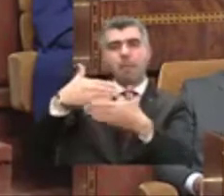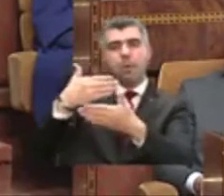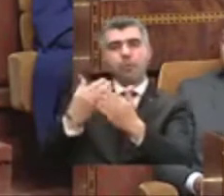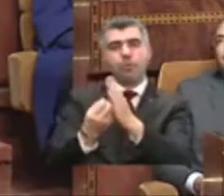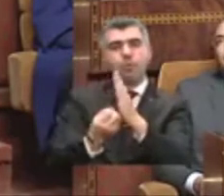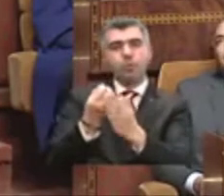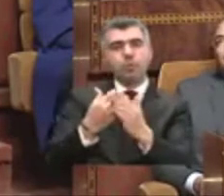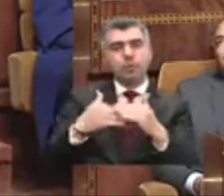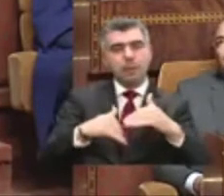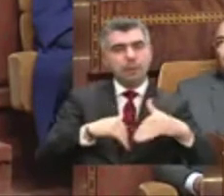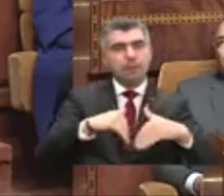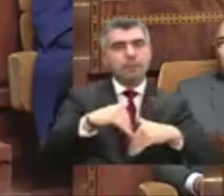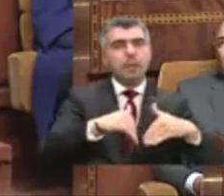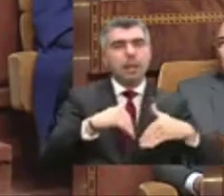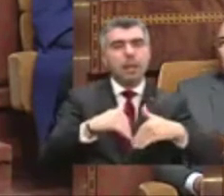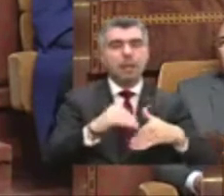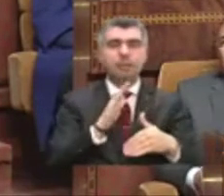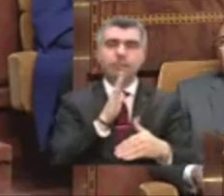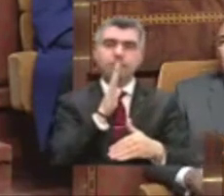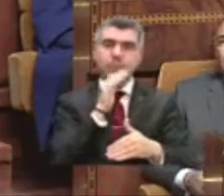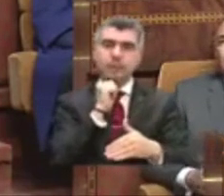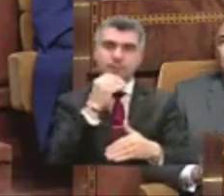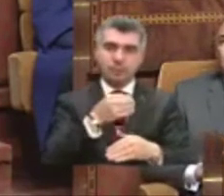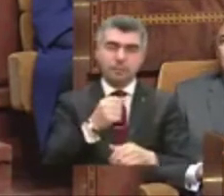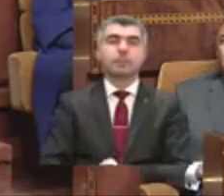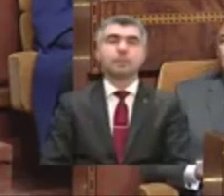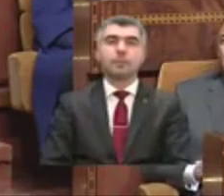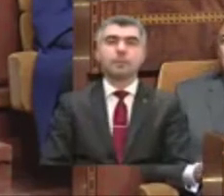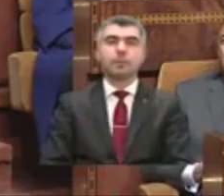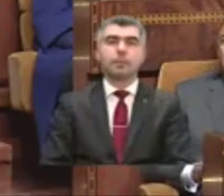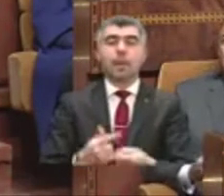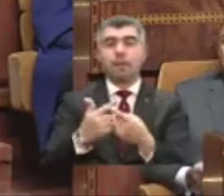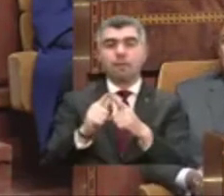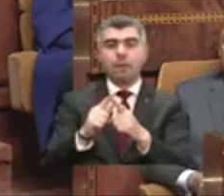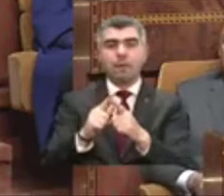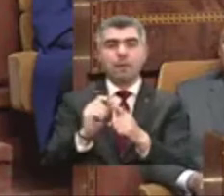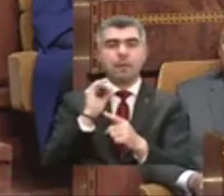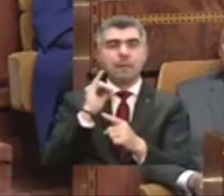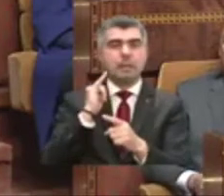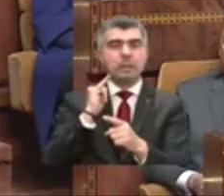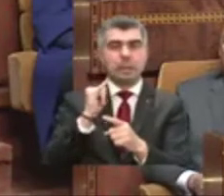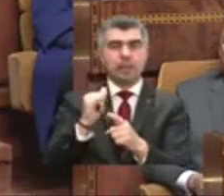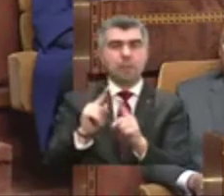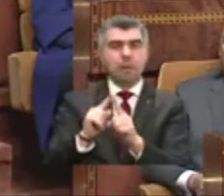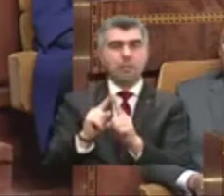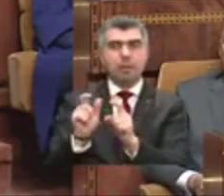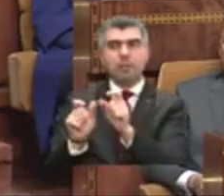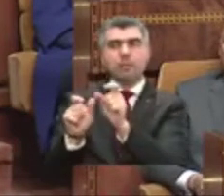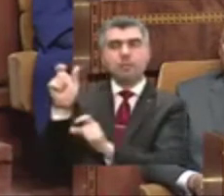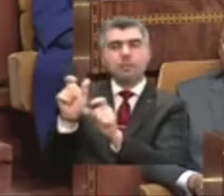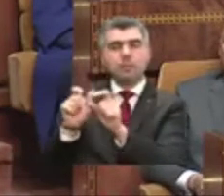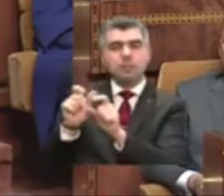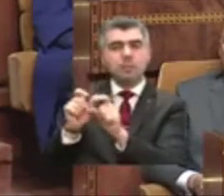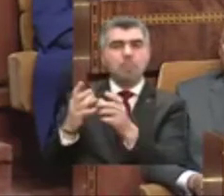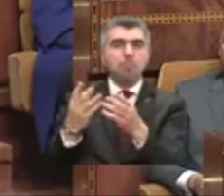من المسالك الطرقية، وذلك في ظل الدينامية الديموغرافية